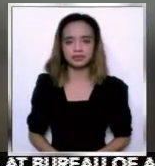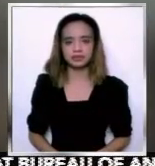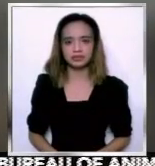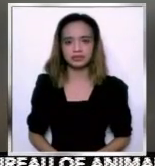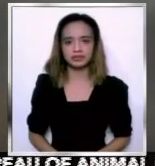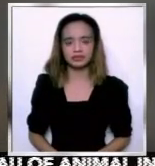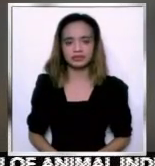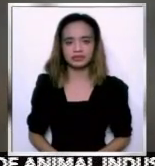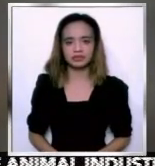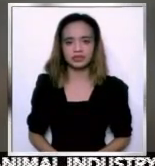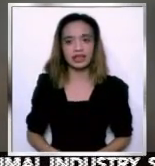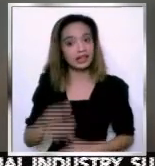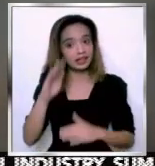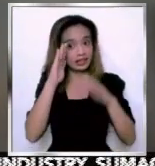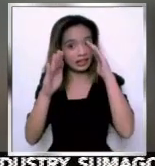Hey everyone,